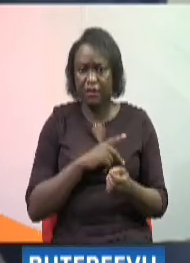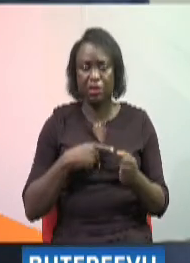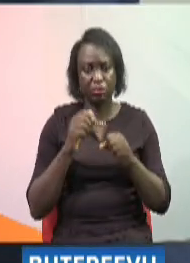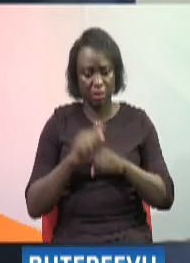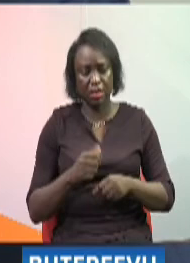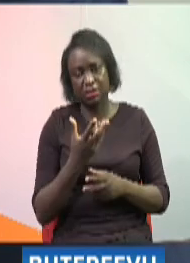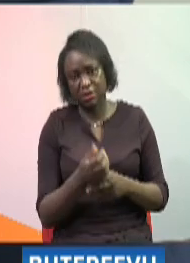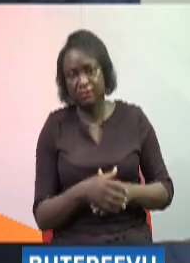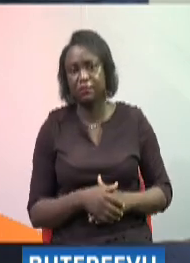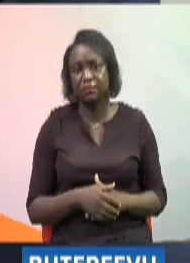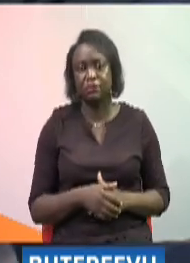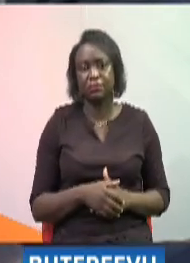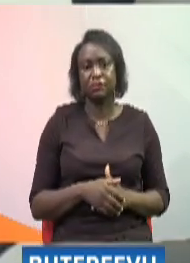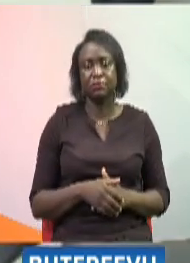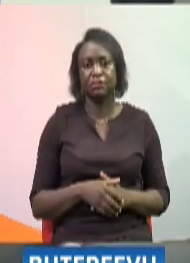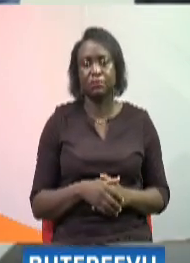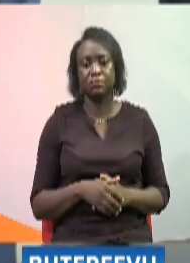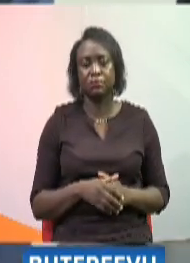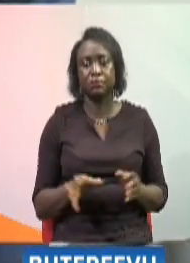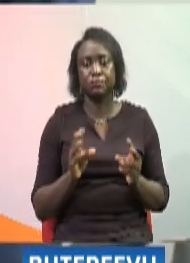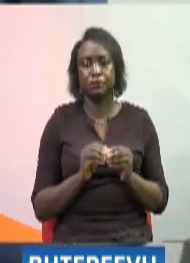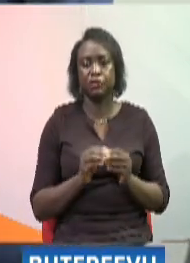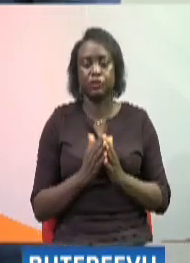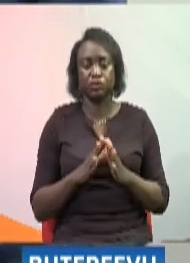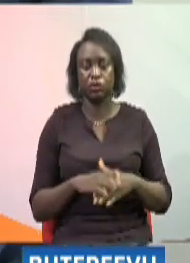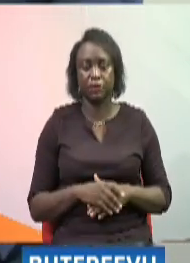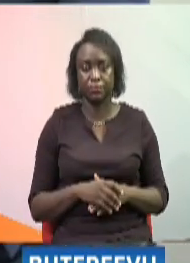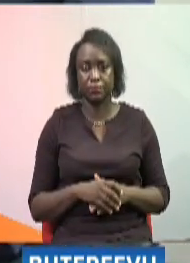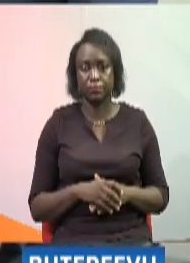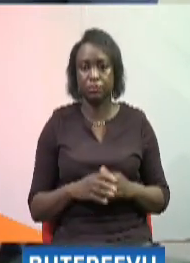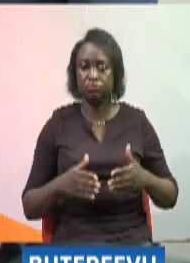Kabaka. Joan Nabawes, BBS Terefaina, agesigika. Bagaliza obuweereza obulungi.